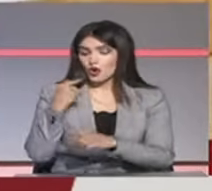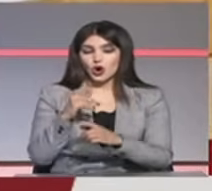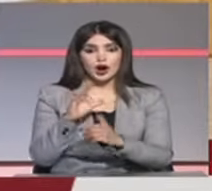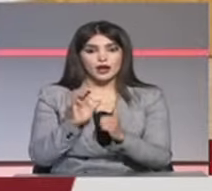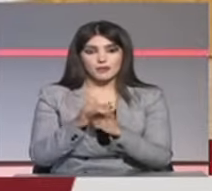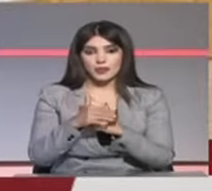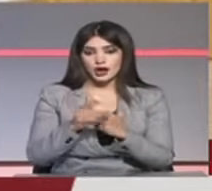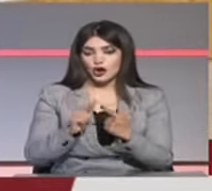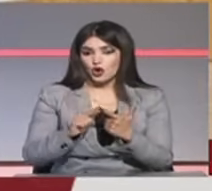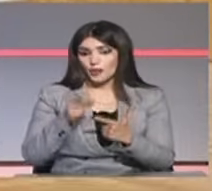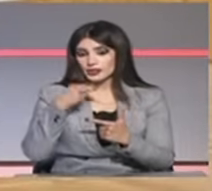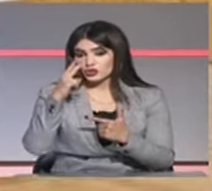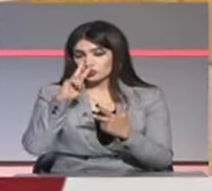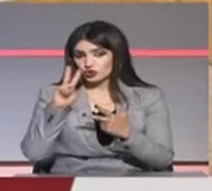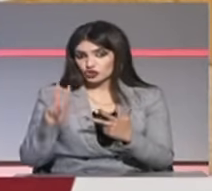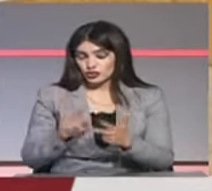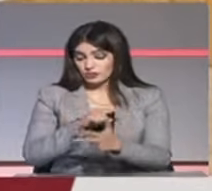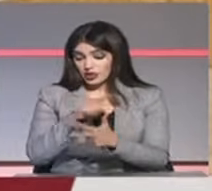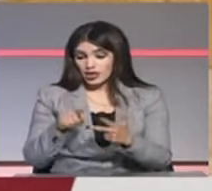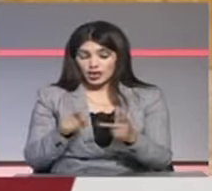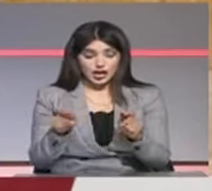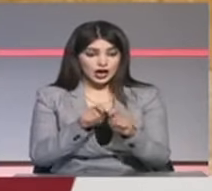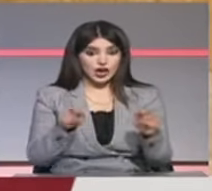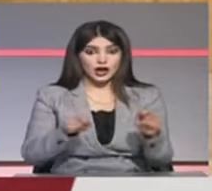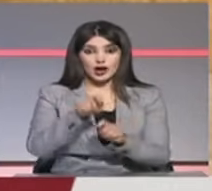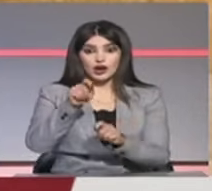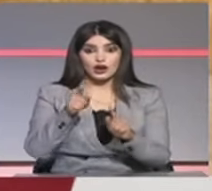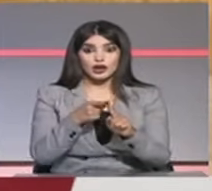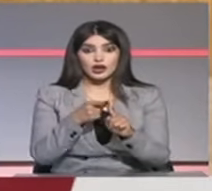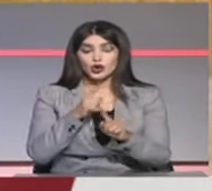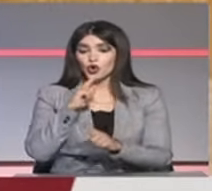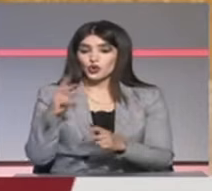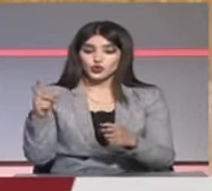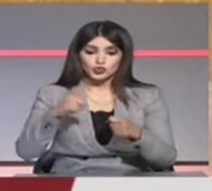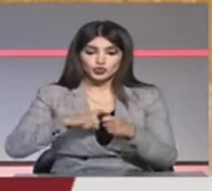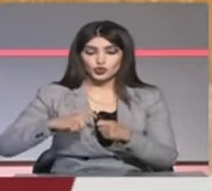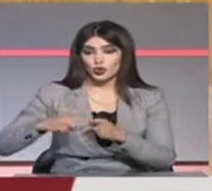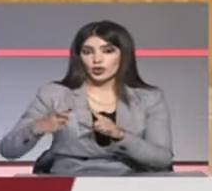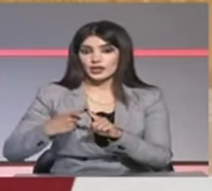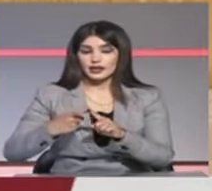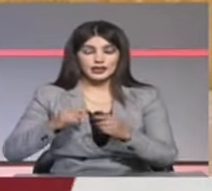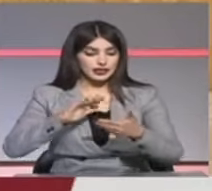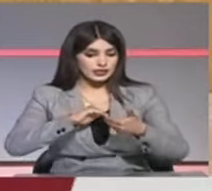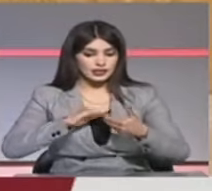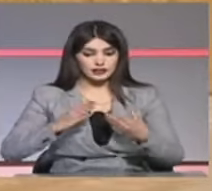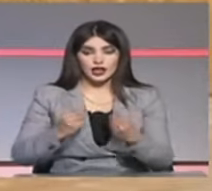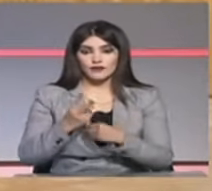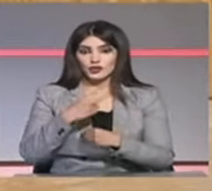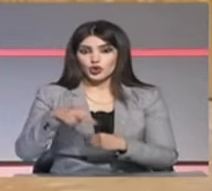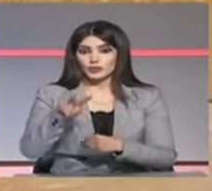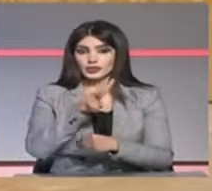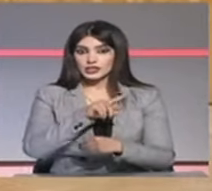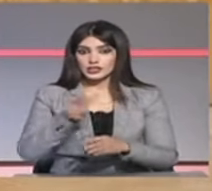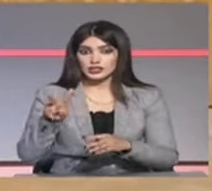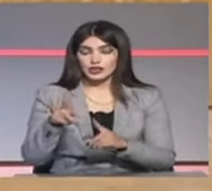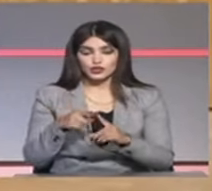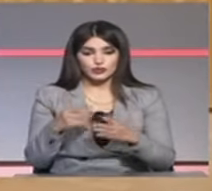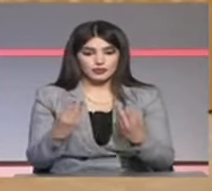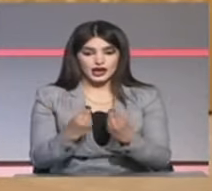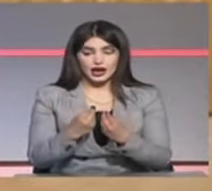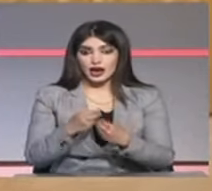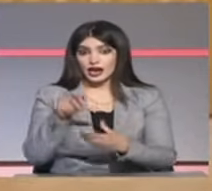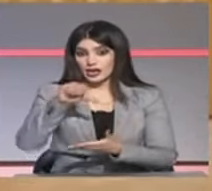والجمعه الماضيه بارتياح الدول المشاركه والمعنيه باتفاق خمسه عشره والفين النووي مع ايران